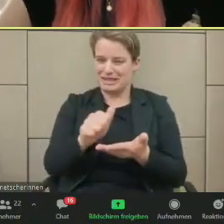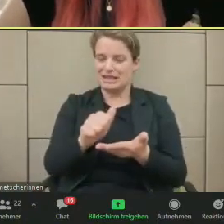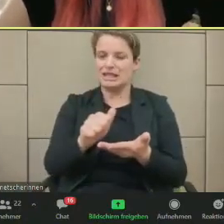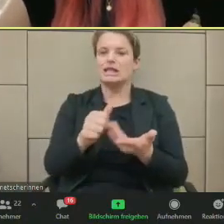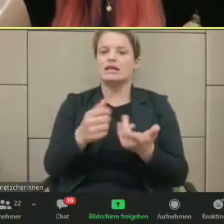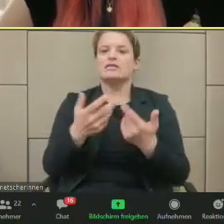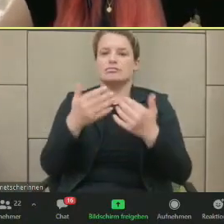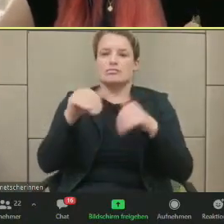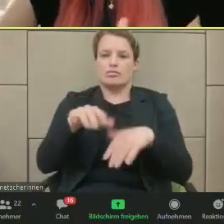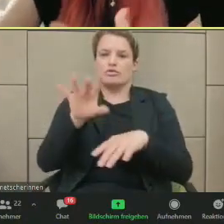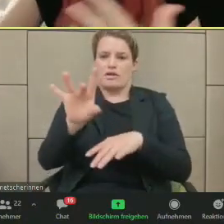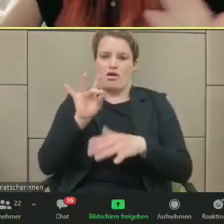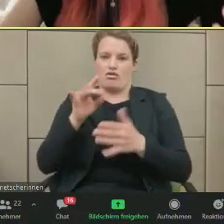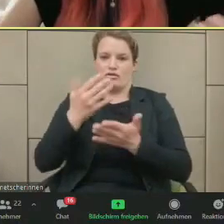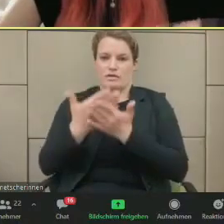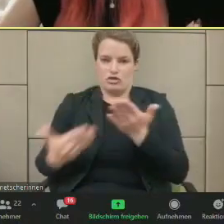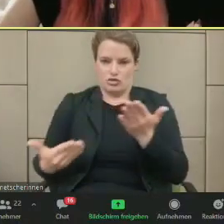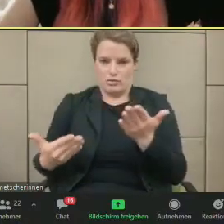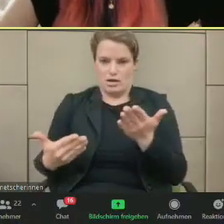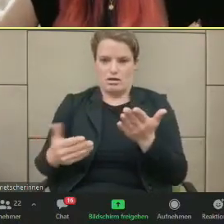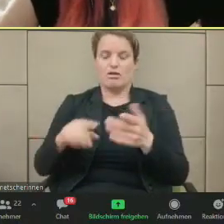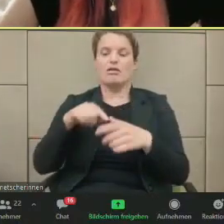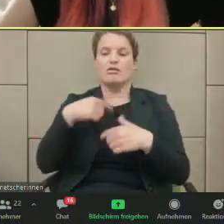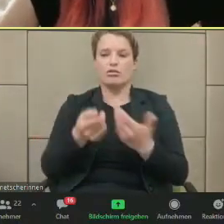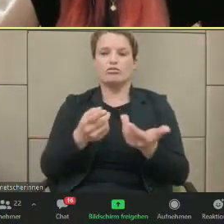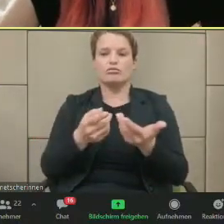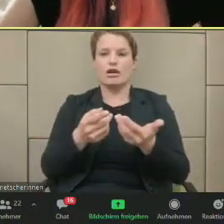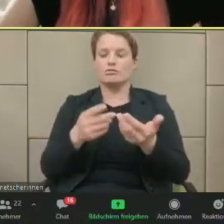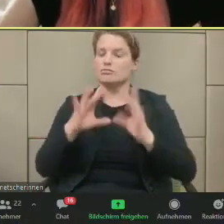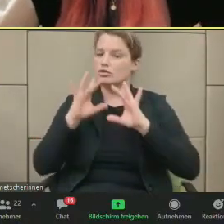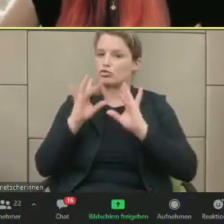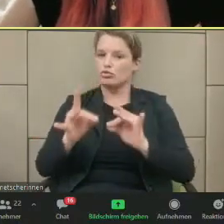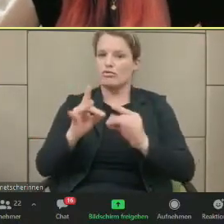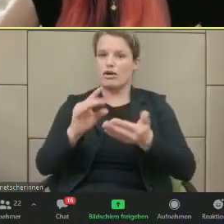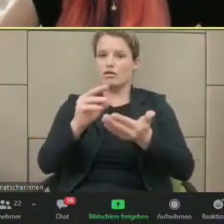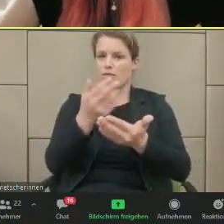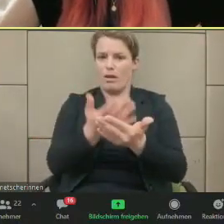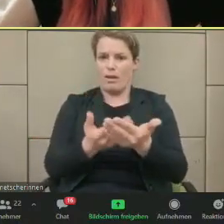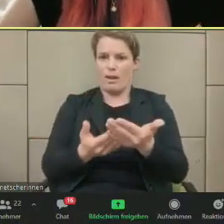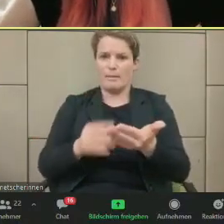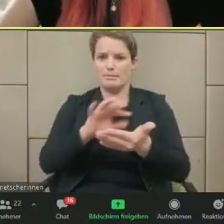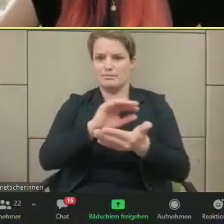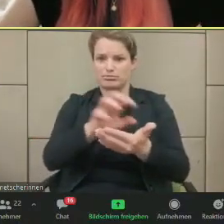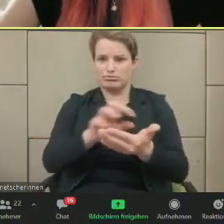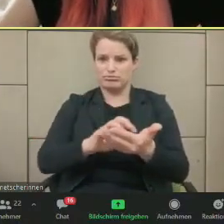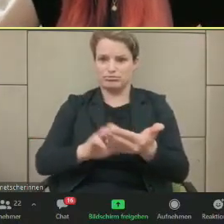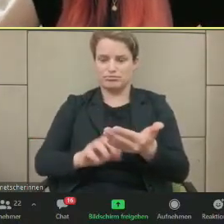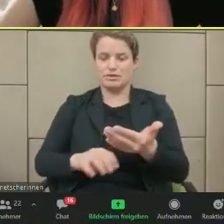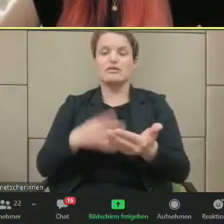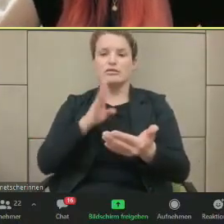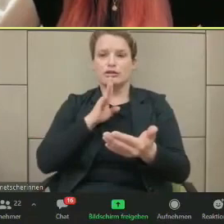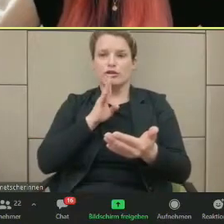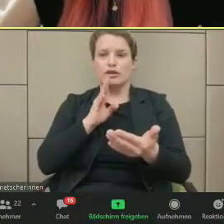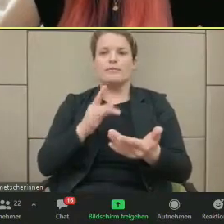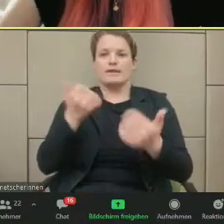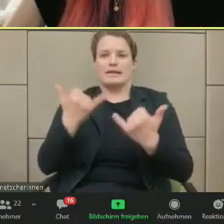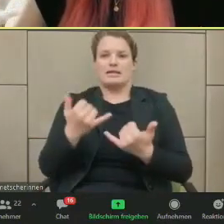welcher Sprache ich spreche. Und der schreibt jetzt gleich sofort drunter auf, was ich sage. Und jetzt drücke ich auf